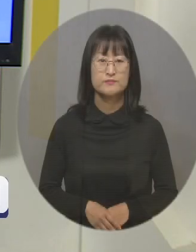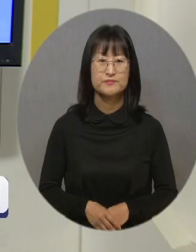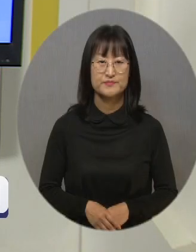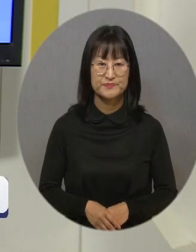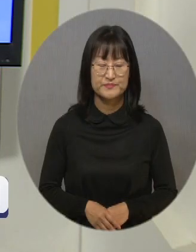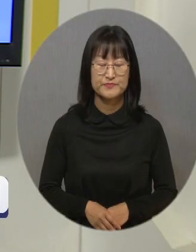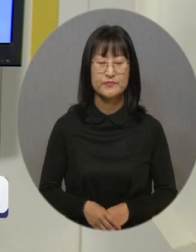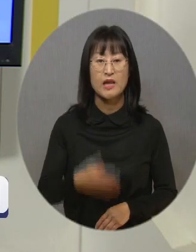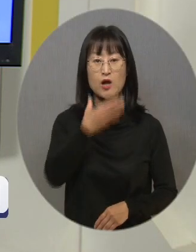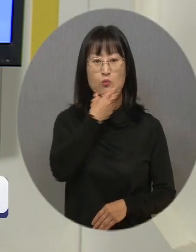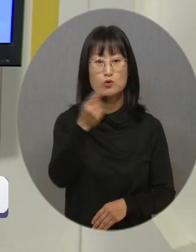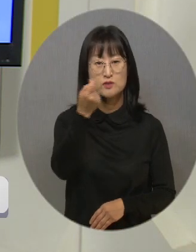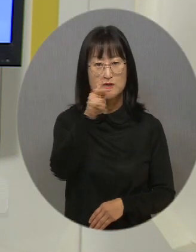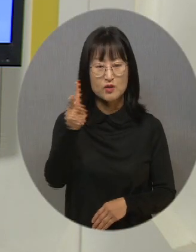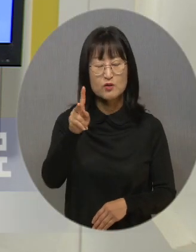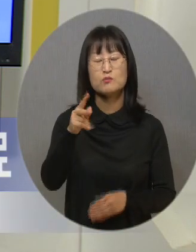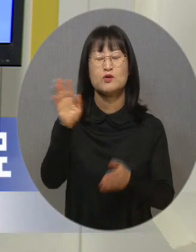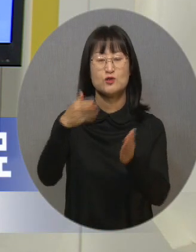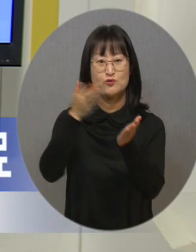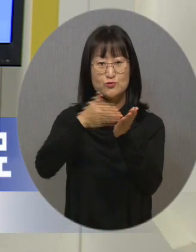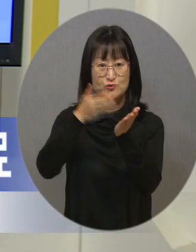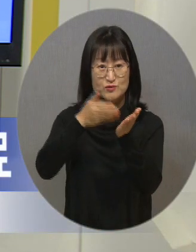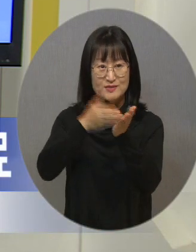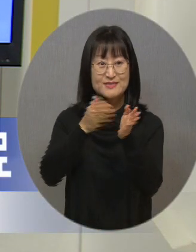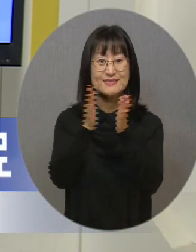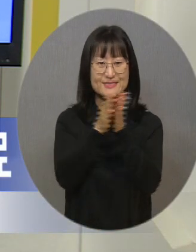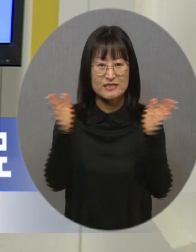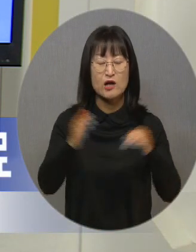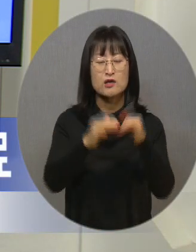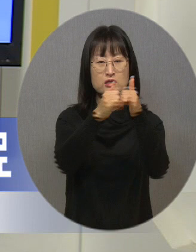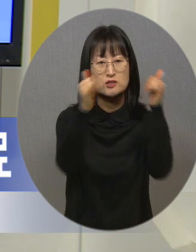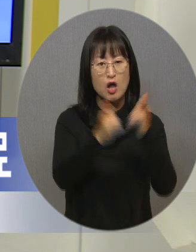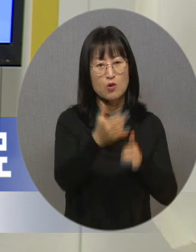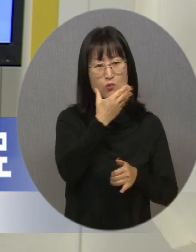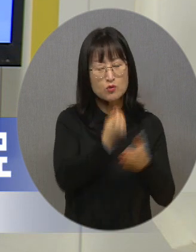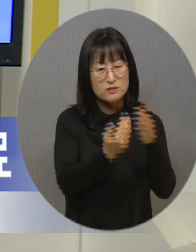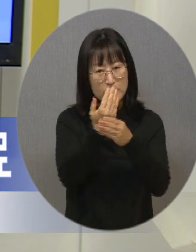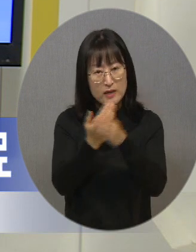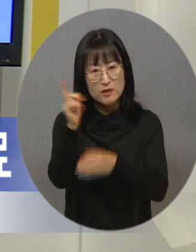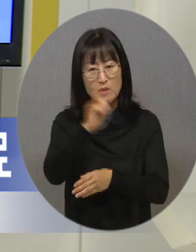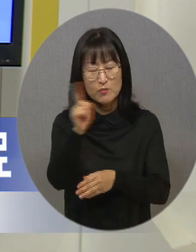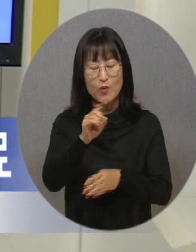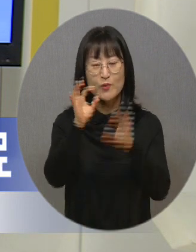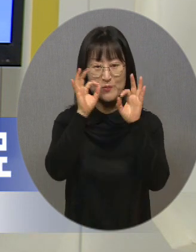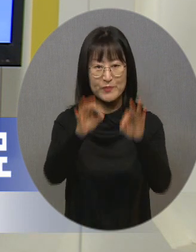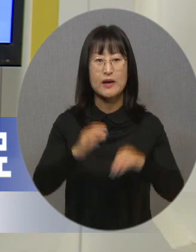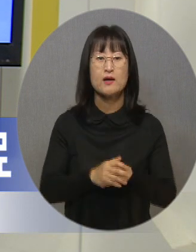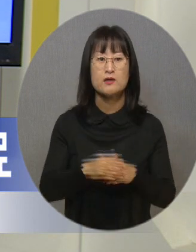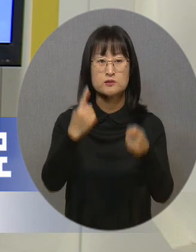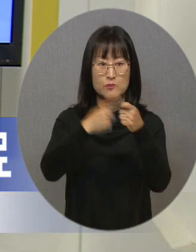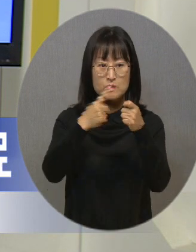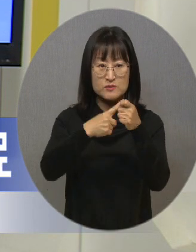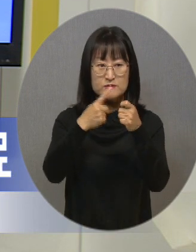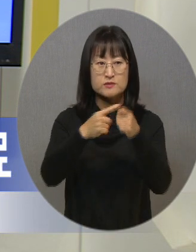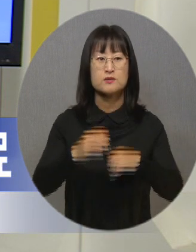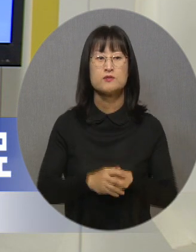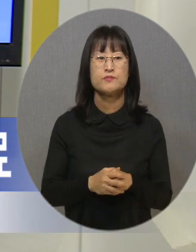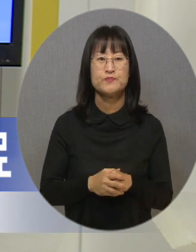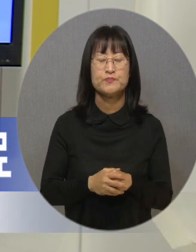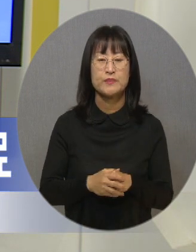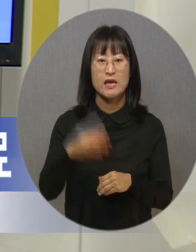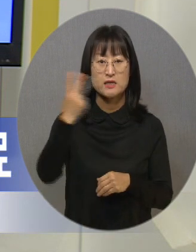웰페어 뉴스 브리핑 박정인입니다. 웰페어 뉴스와 함께 사회복지계 이슈를 만나봅니다. 오늘 첫 번째 기사입니다.